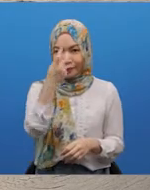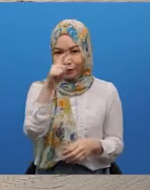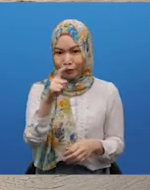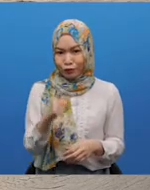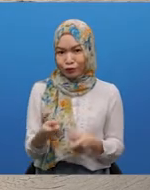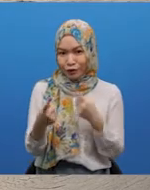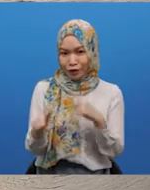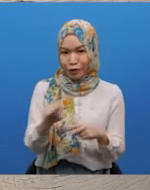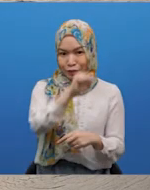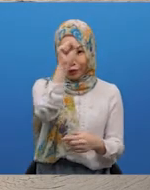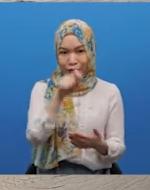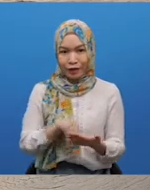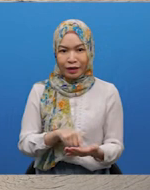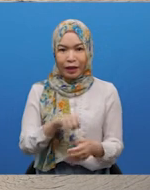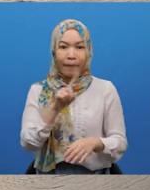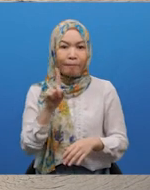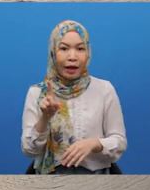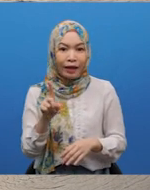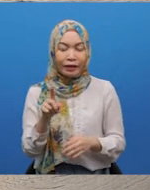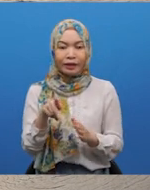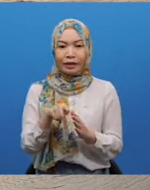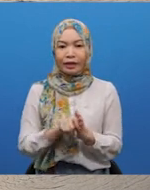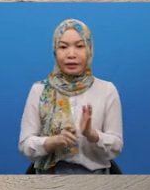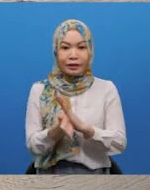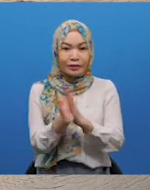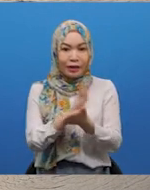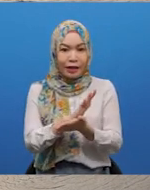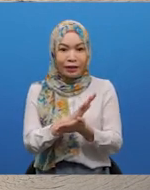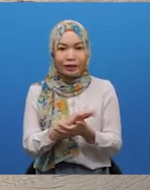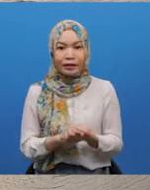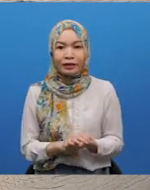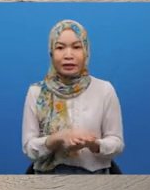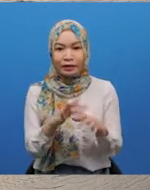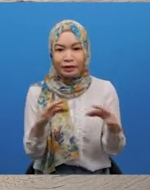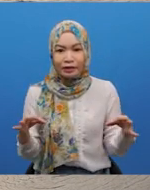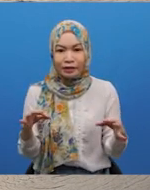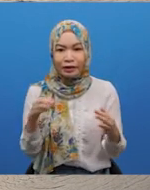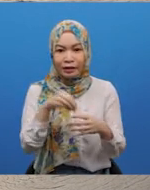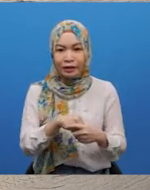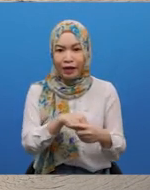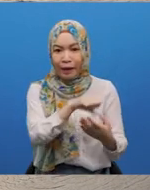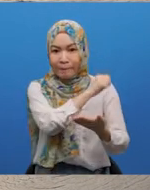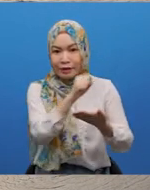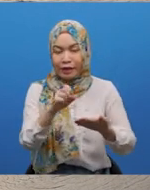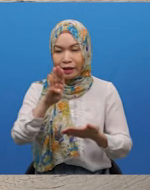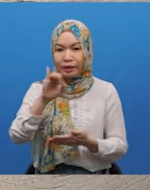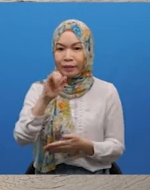pertama, di manakah berlakunya peristiwa dalam syair Bidasari ini?